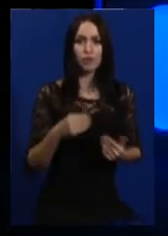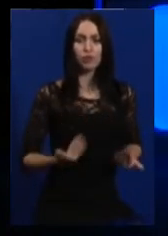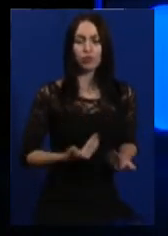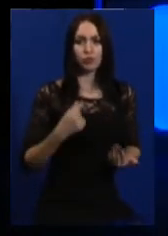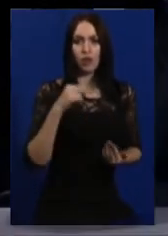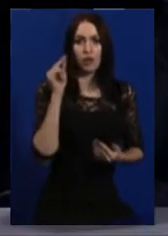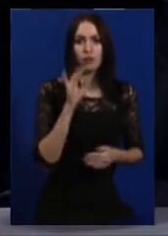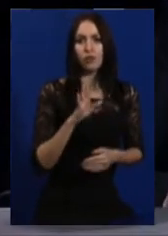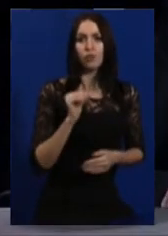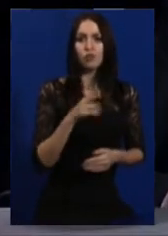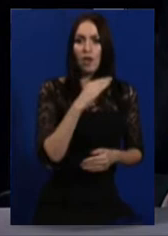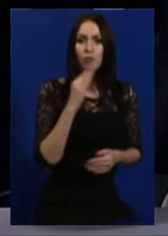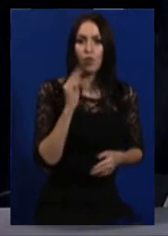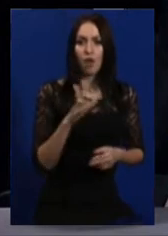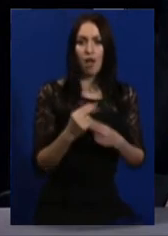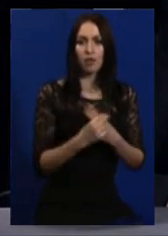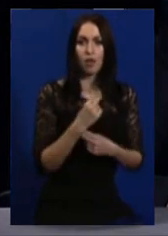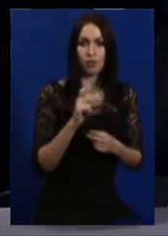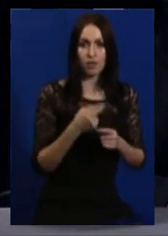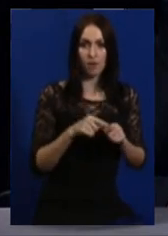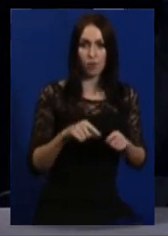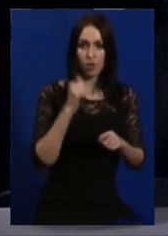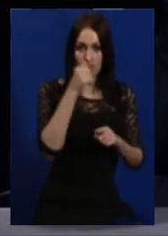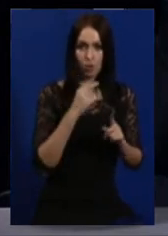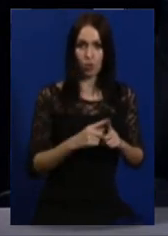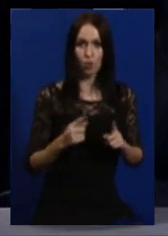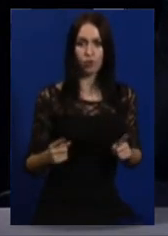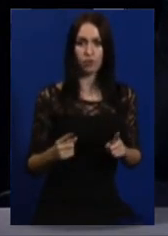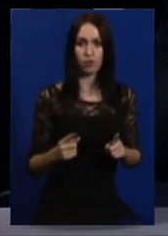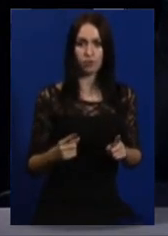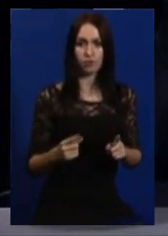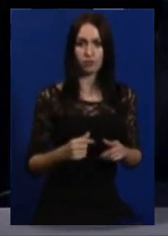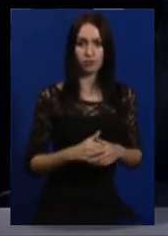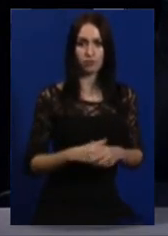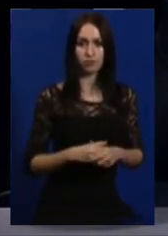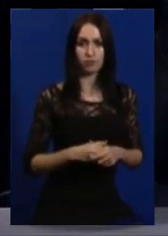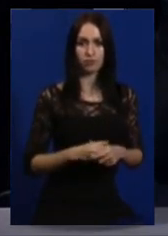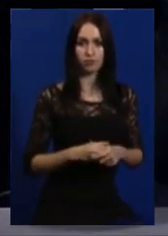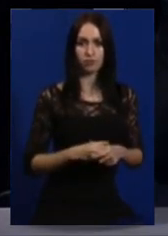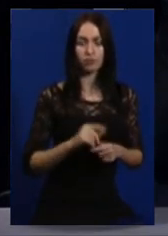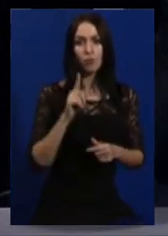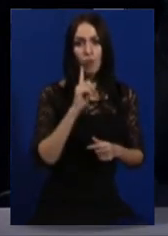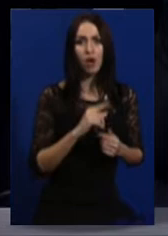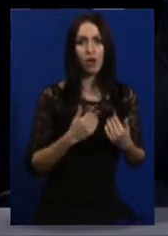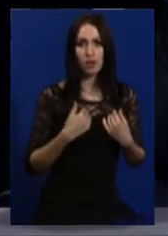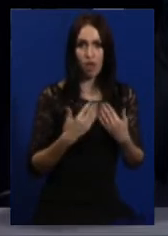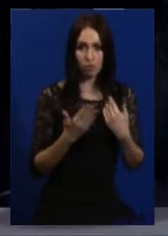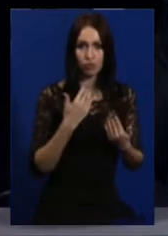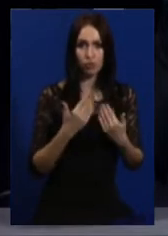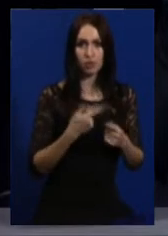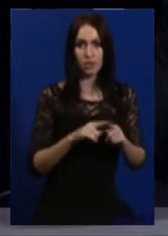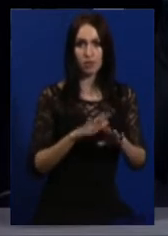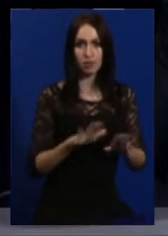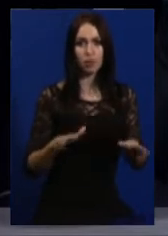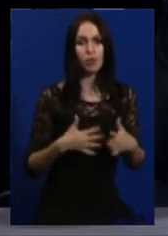только сколько научилась за этот год вот этот год пока я общалась этими ребятами